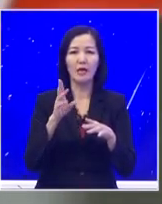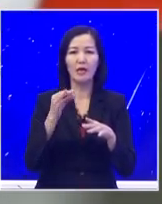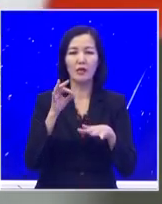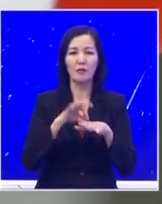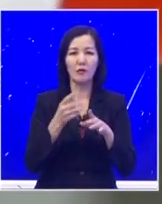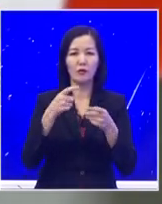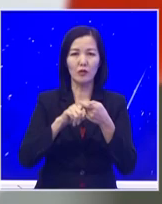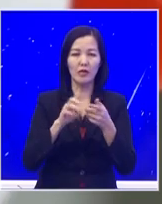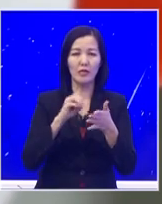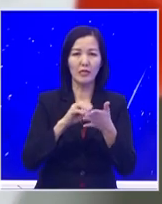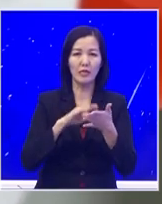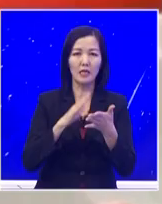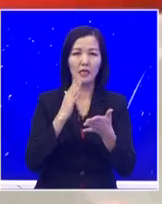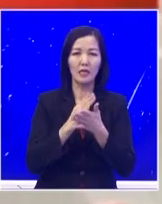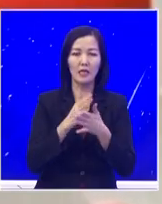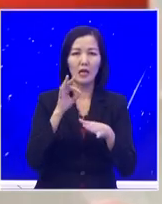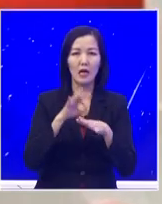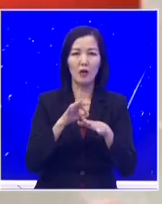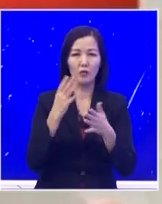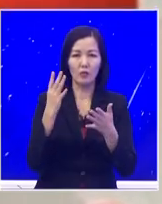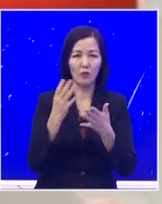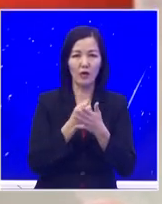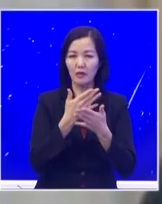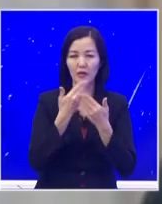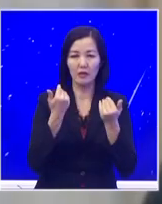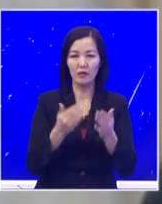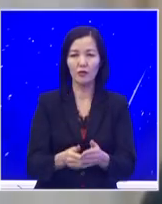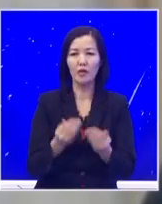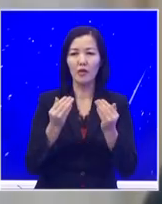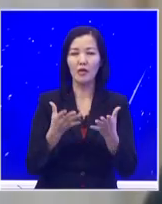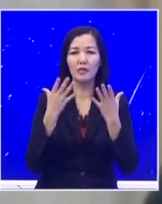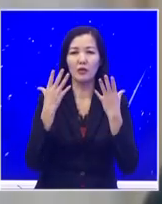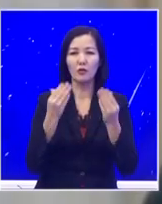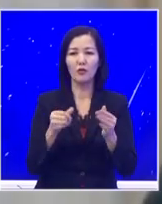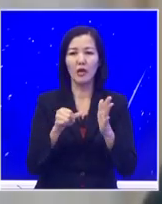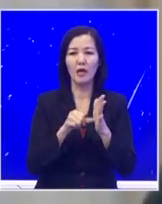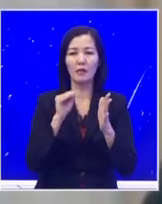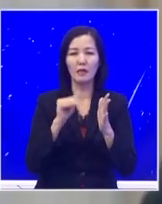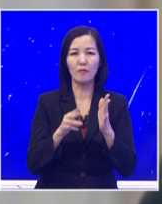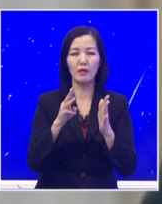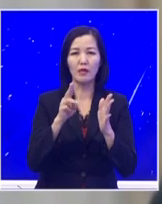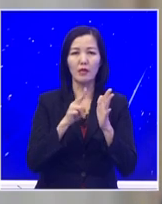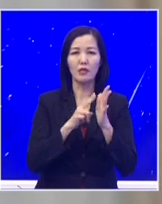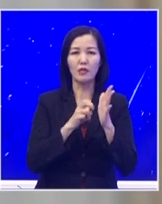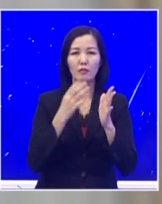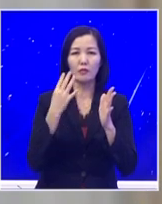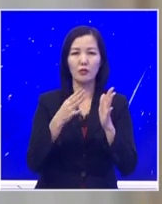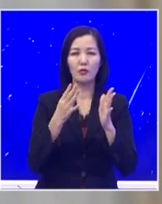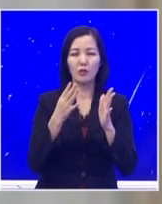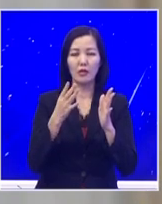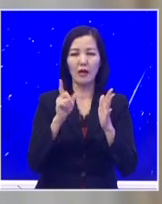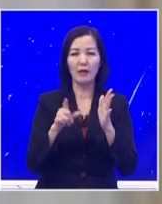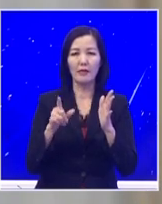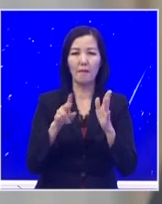Тексеру қорытындысына сәйкес індет анықталған жоқ. Қазіргі күнде 6474 адам әлі де бақылаудың